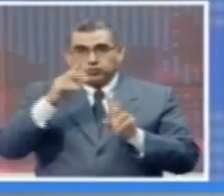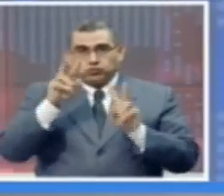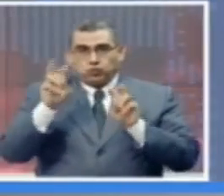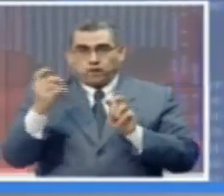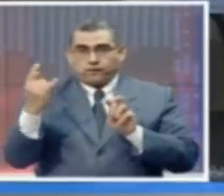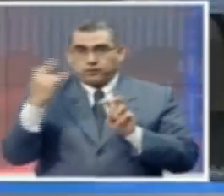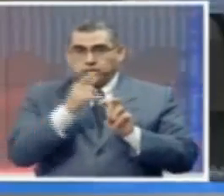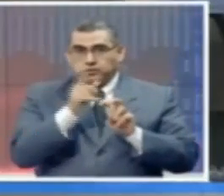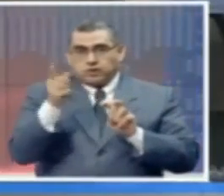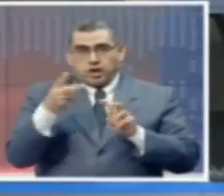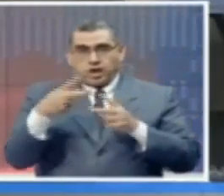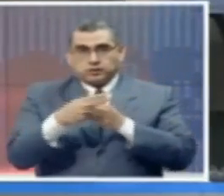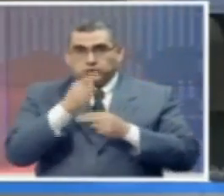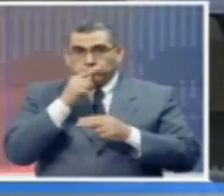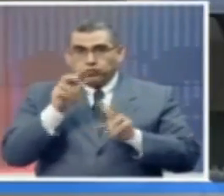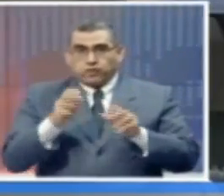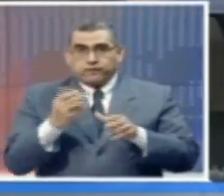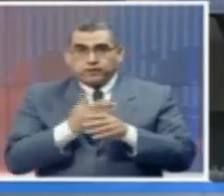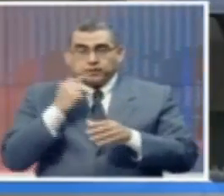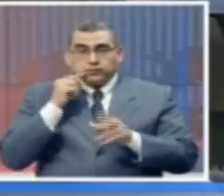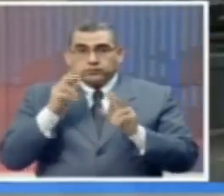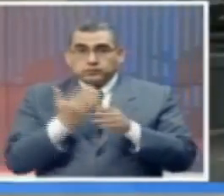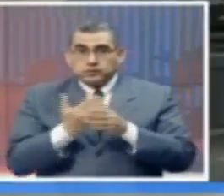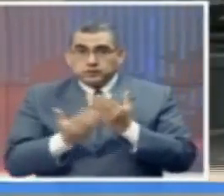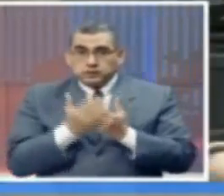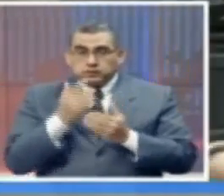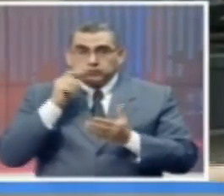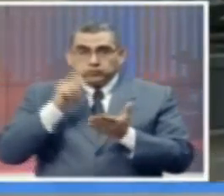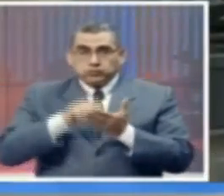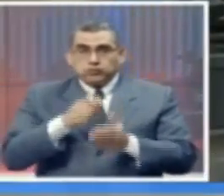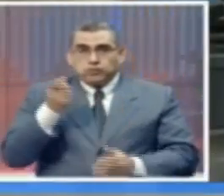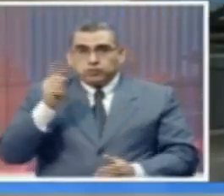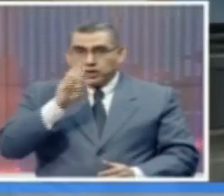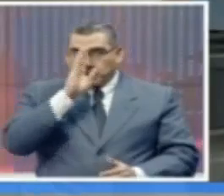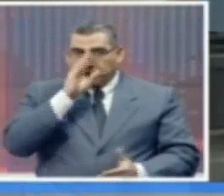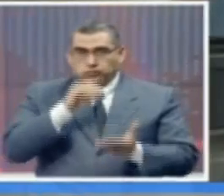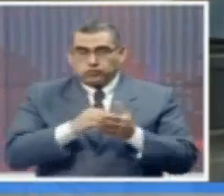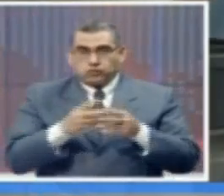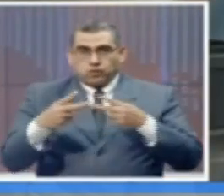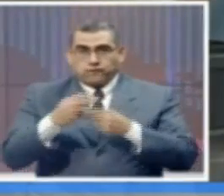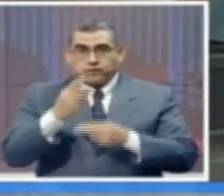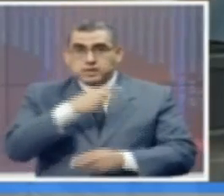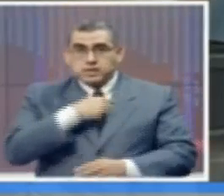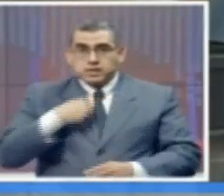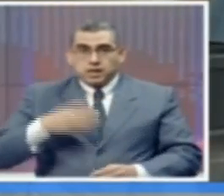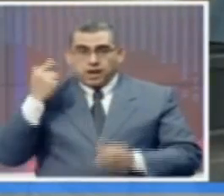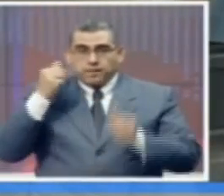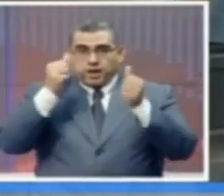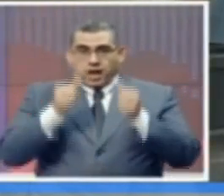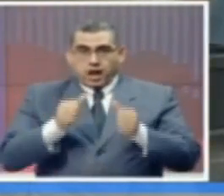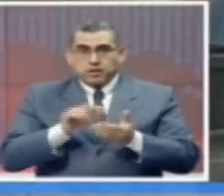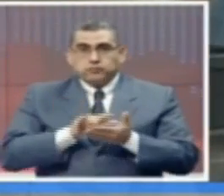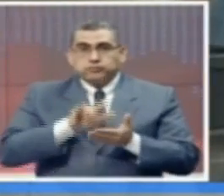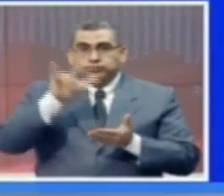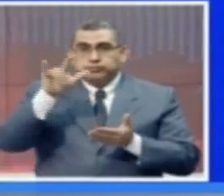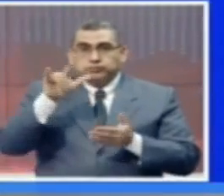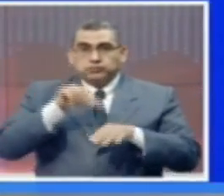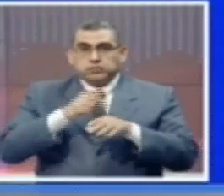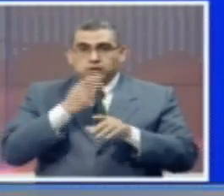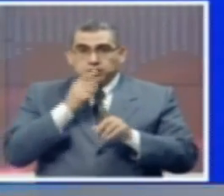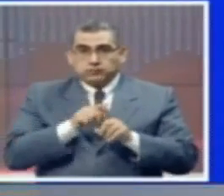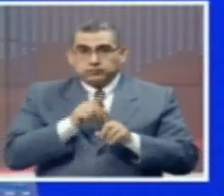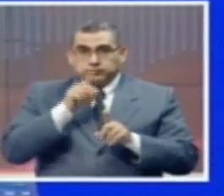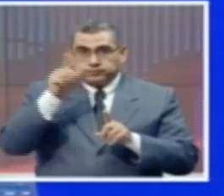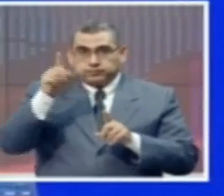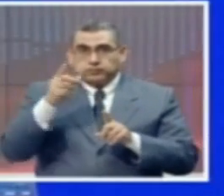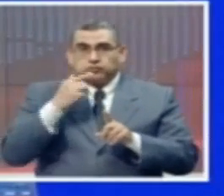وإليها، وأضافت أن التعليق الجديد سيسري بدءا من يوم غد الاثنين. كانت الصين قد أعلنت تعليق الرحلات الجوية المباشرة